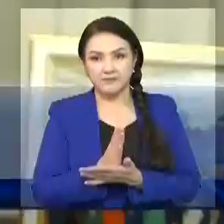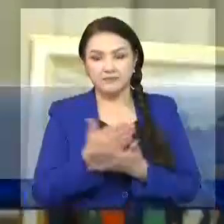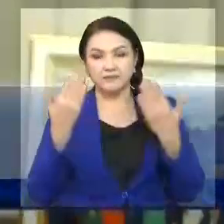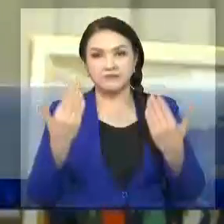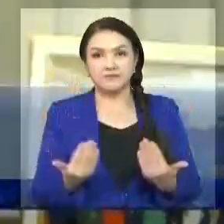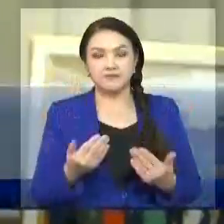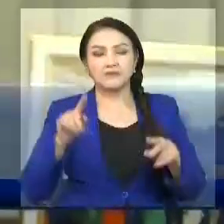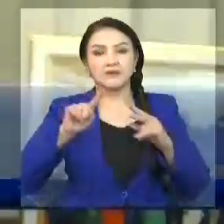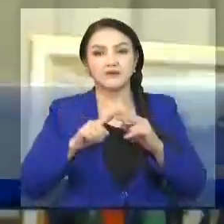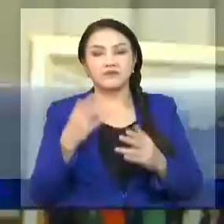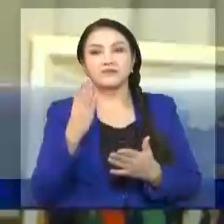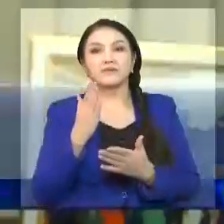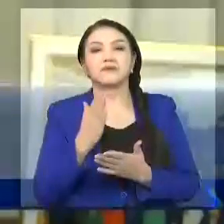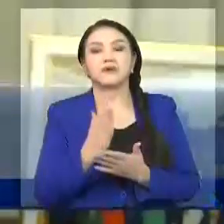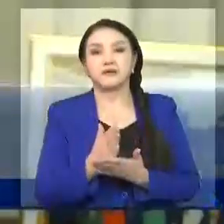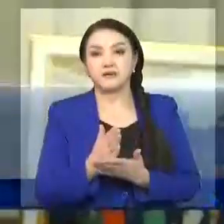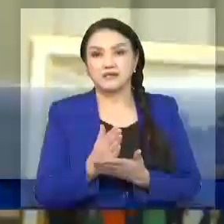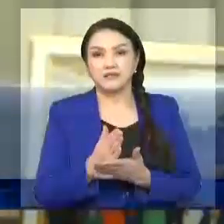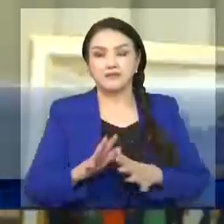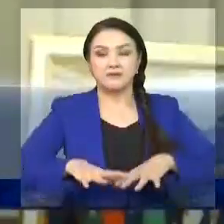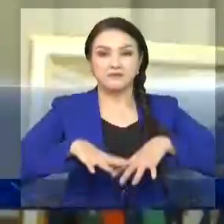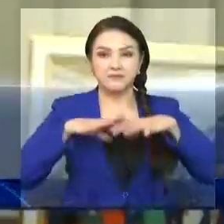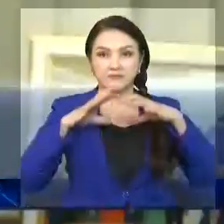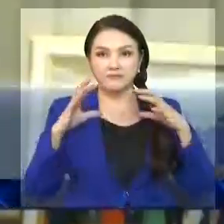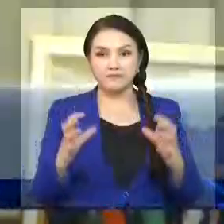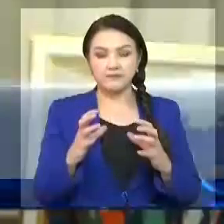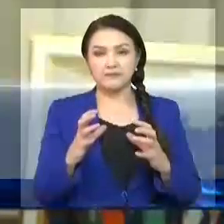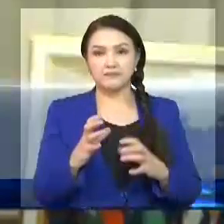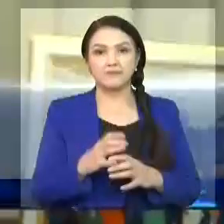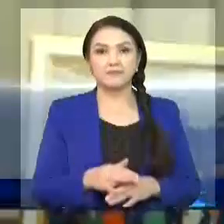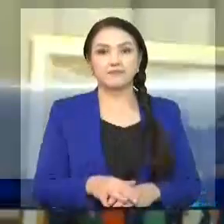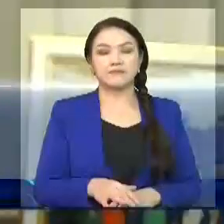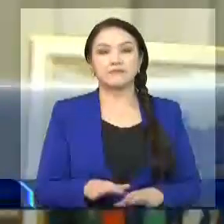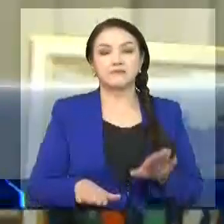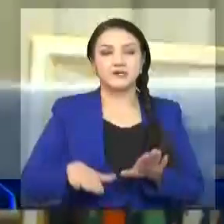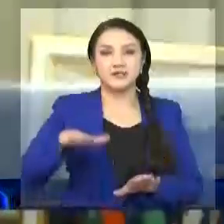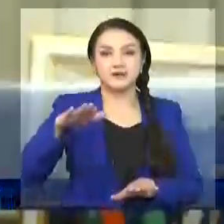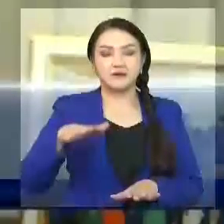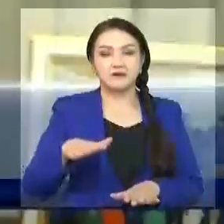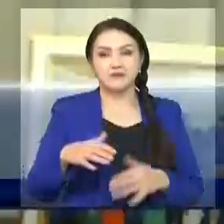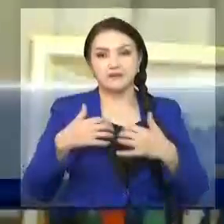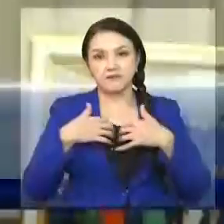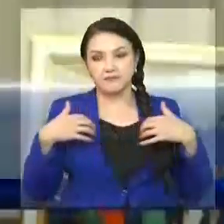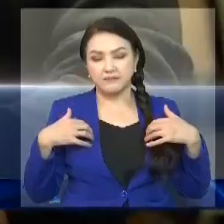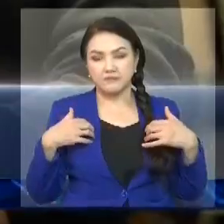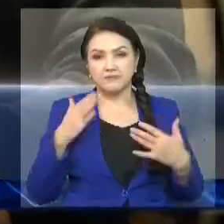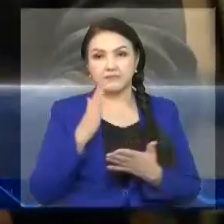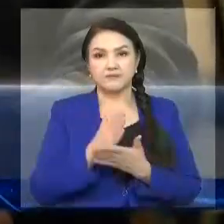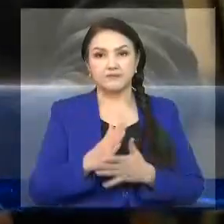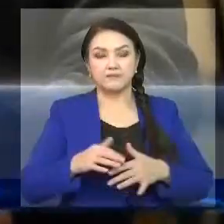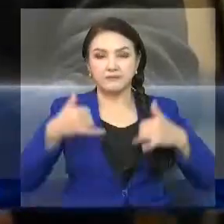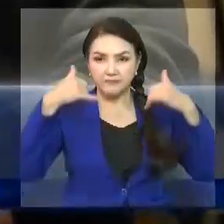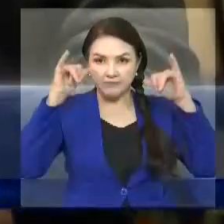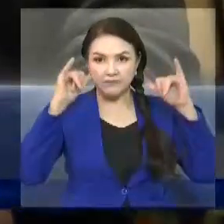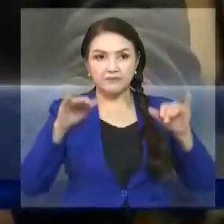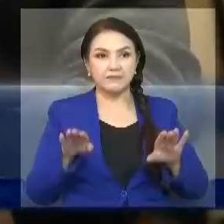Сейчас техническая оснащенность большая. Рост поголовья племенного скота, крупном